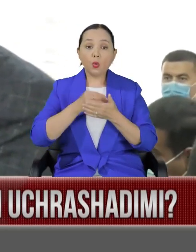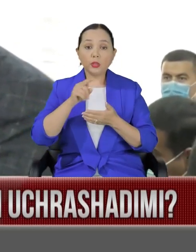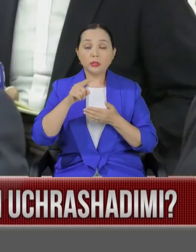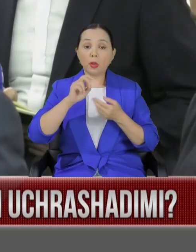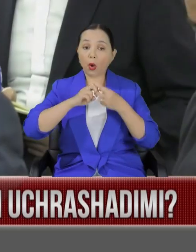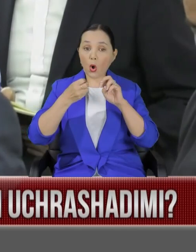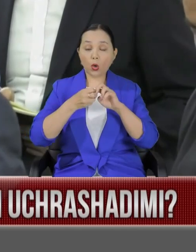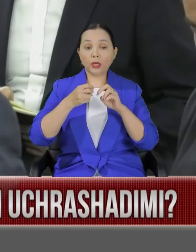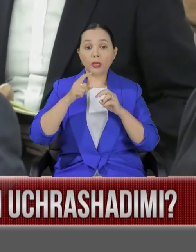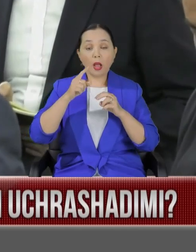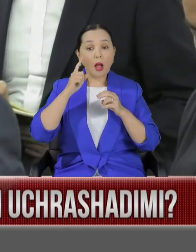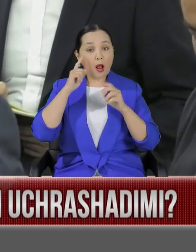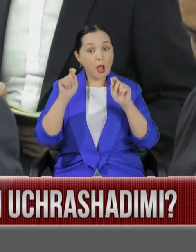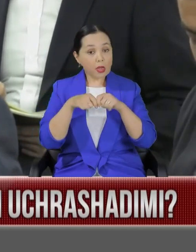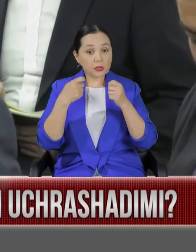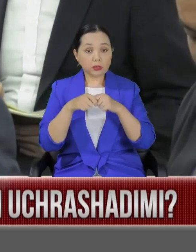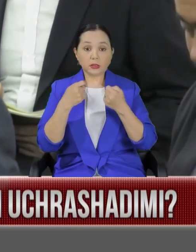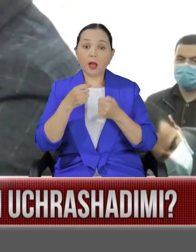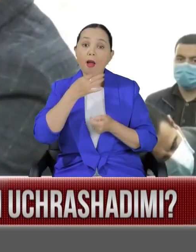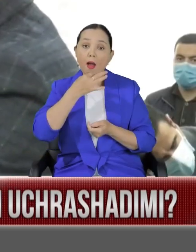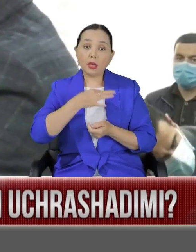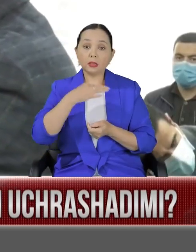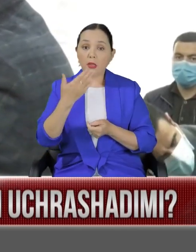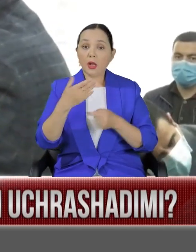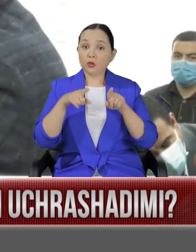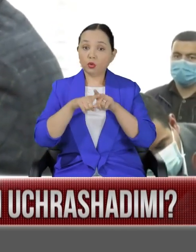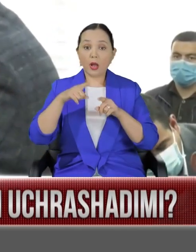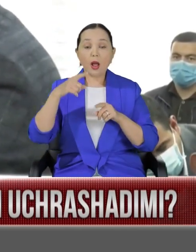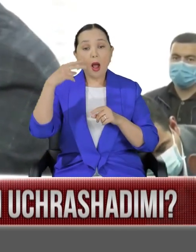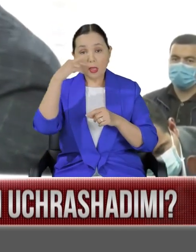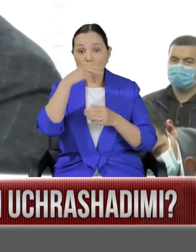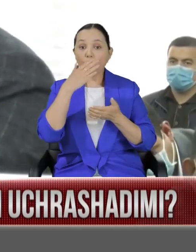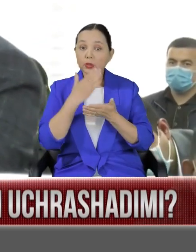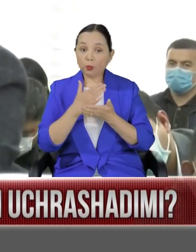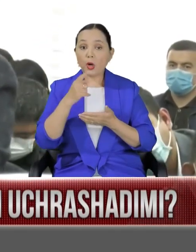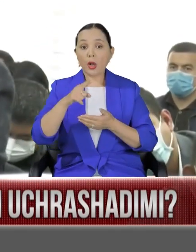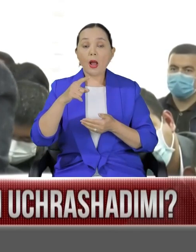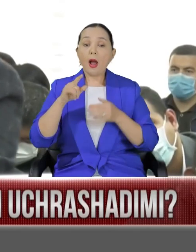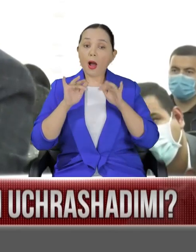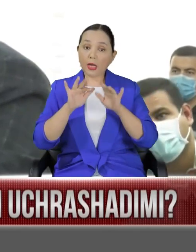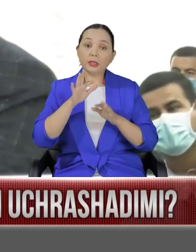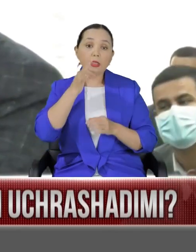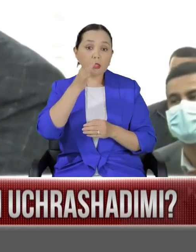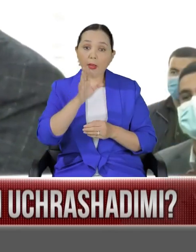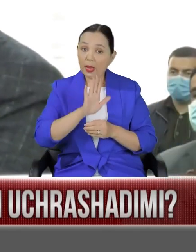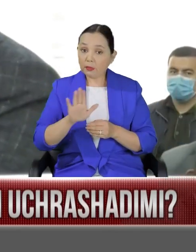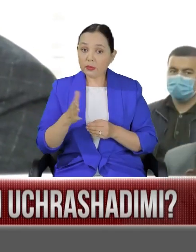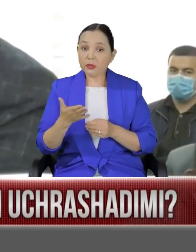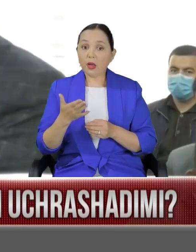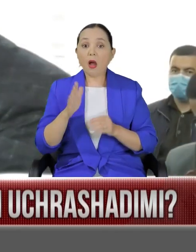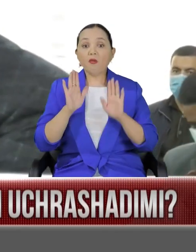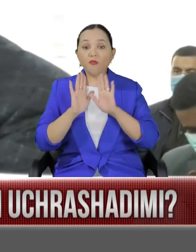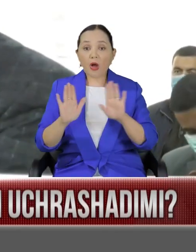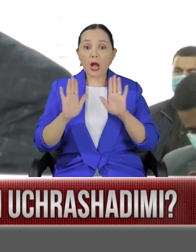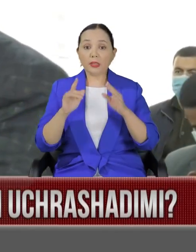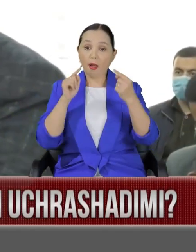o'ralishib qolyapmiz. Aytilgan munosabatga biror marotaba tan olib, shu xatoligimiz bor, mana shu xatoni qildik demaymiz-da.